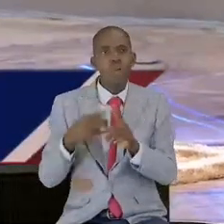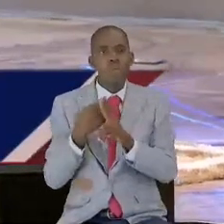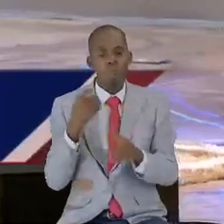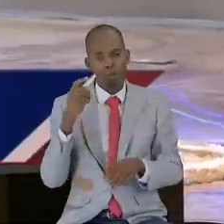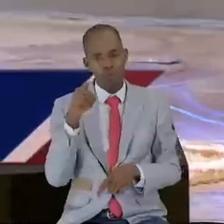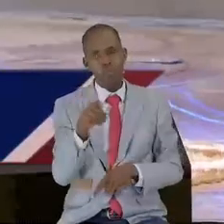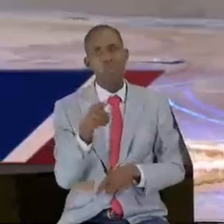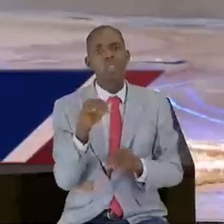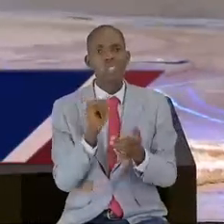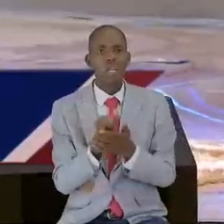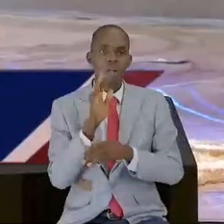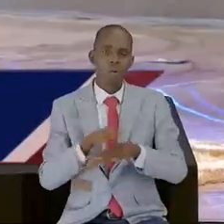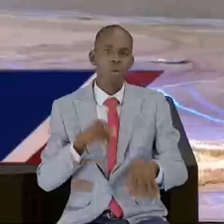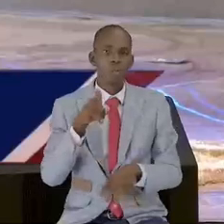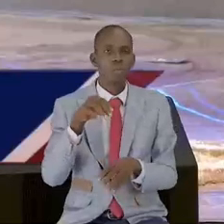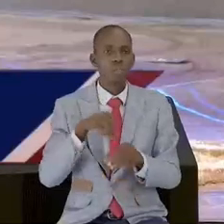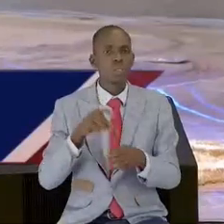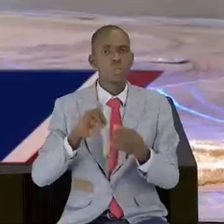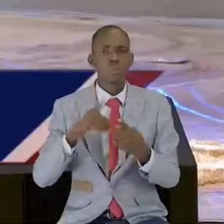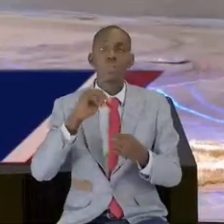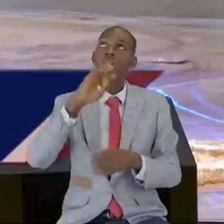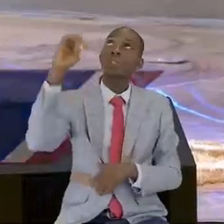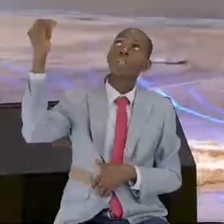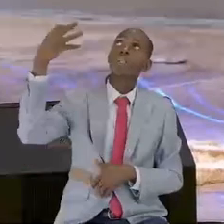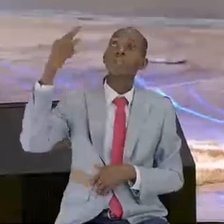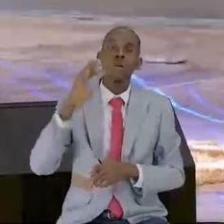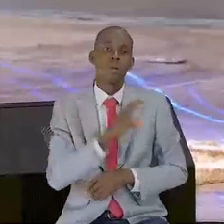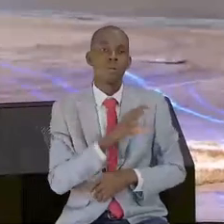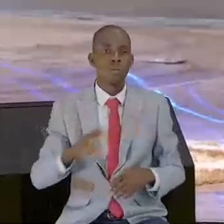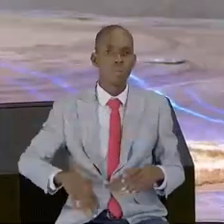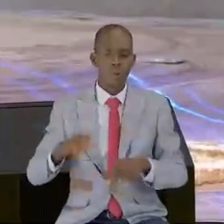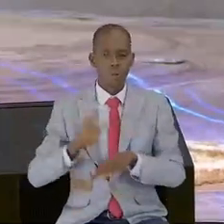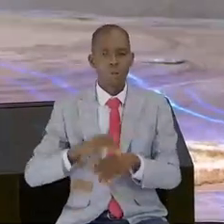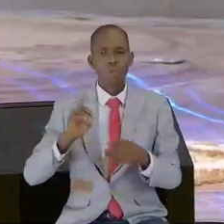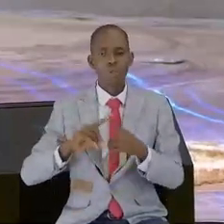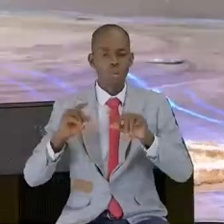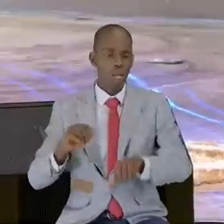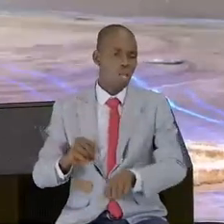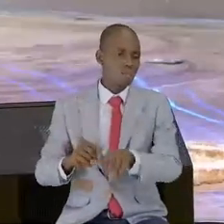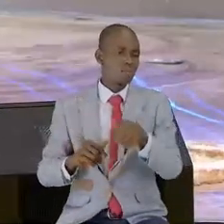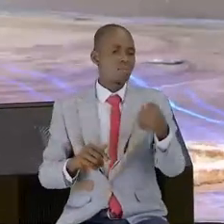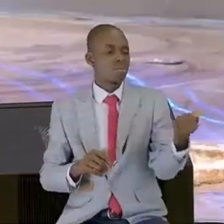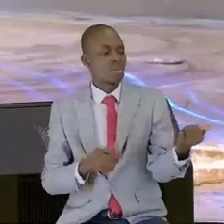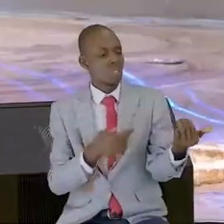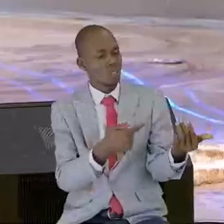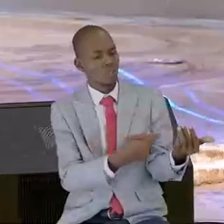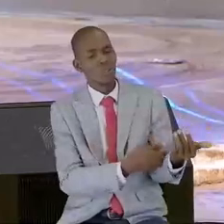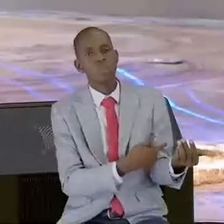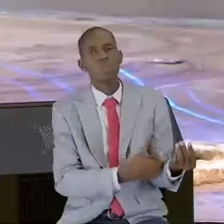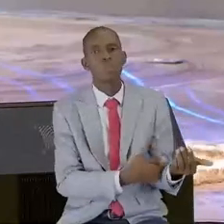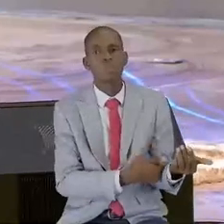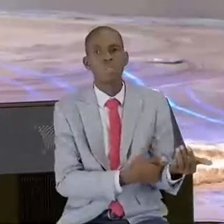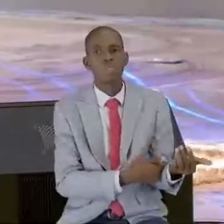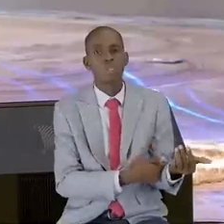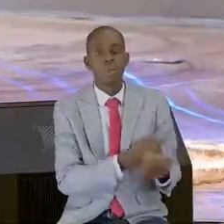de celui qui vous a appelé par la grâce de Christ pour passer à un autre évangile.